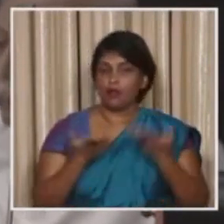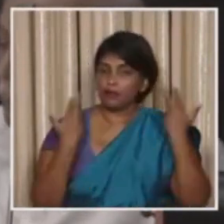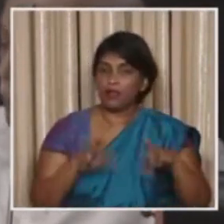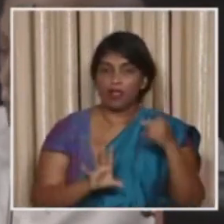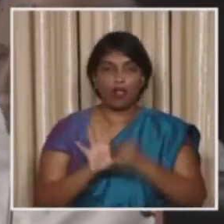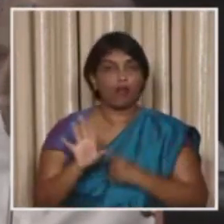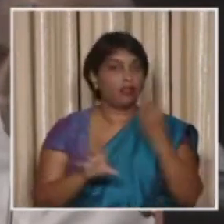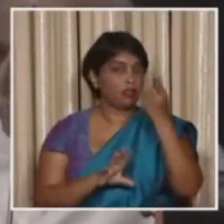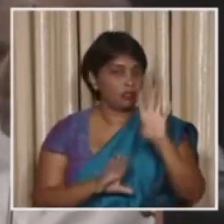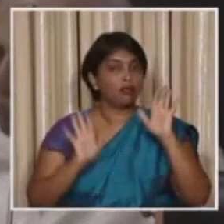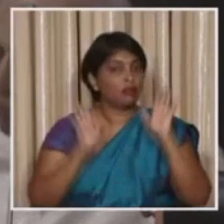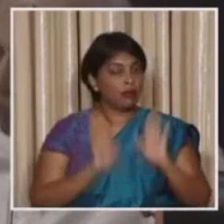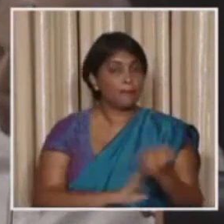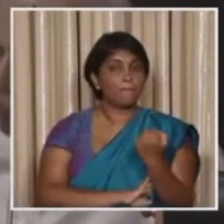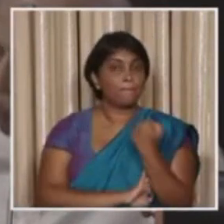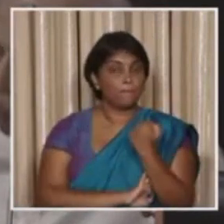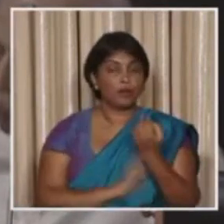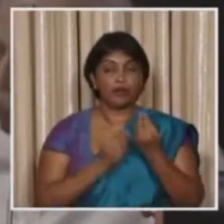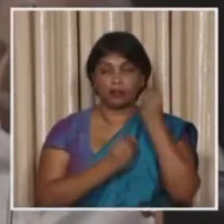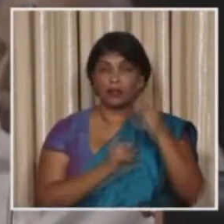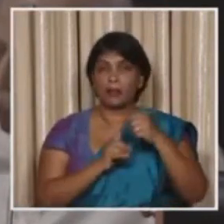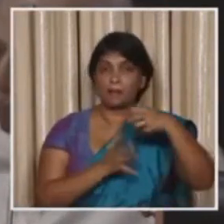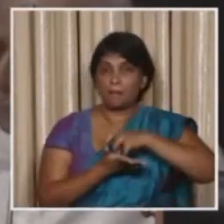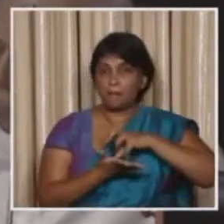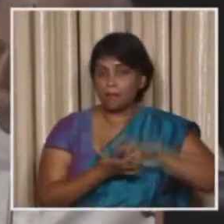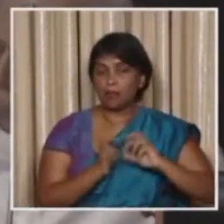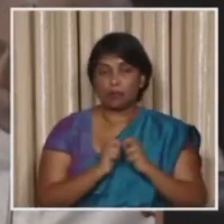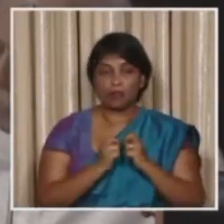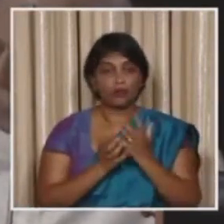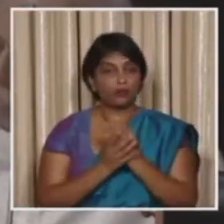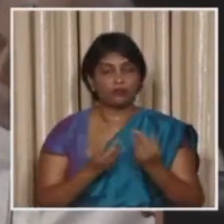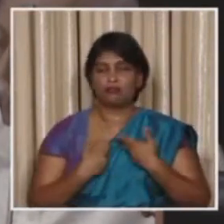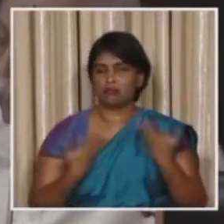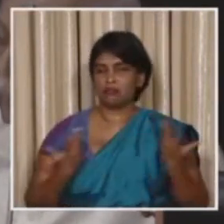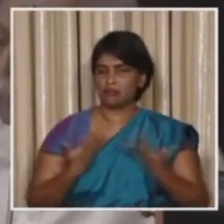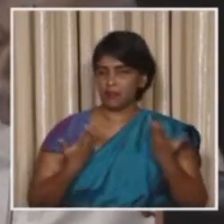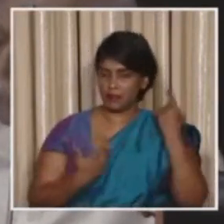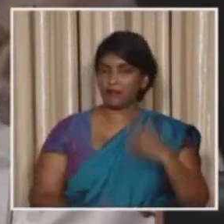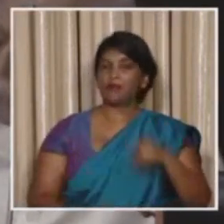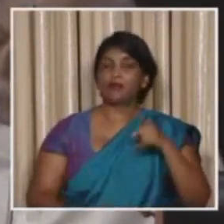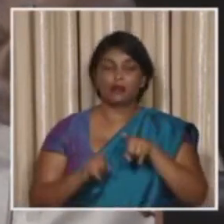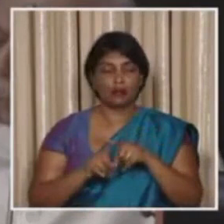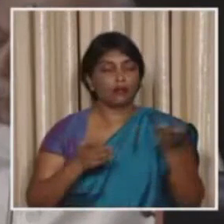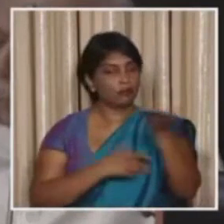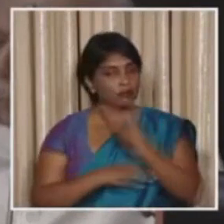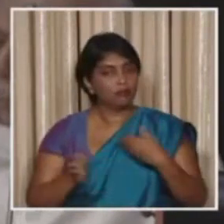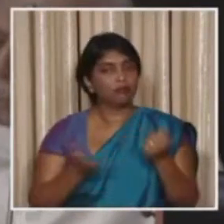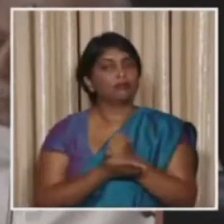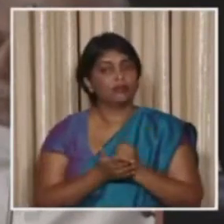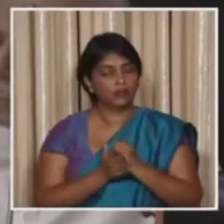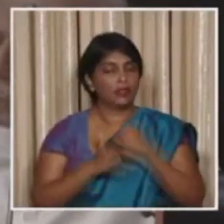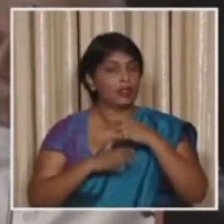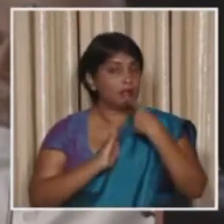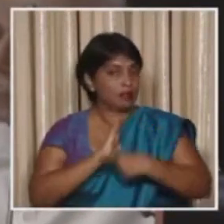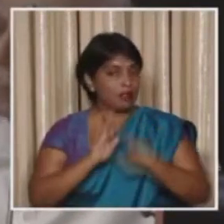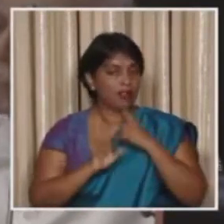අවුරුදු 14ක්. හැබැයි බලය බෙදීම හා පළාත් සභා ප්‍රශ්න විසඳගන්න අපි අසමත් වෙලා තියෙනවා. ඒ නිසා අපි සියලු දෙනා ජාතිය